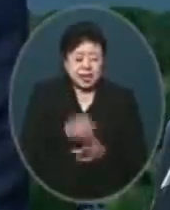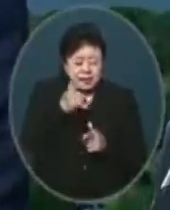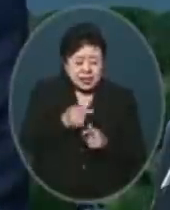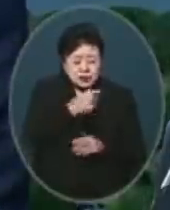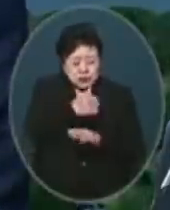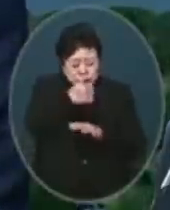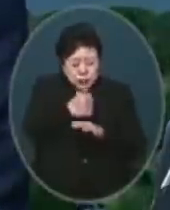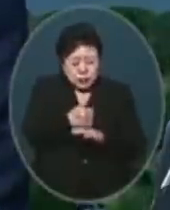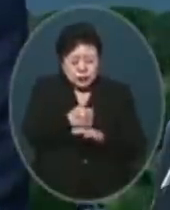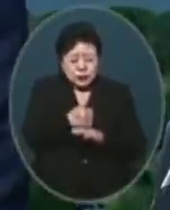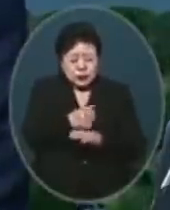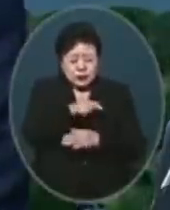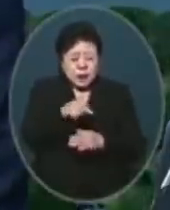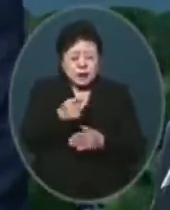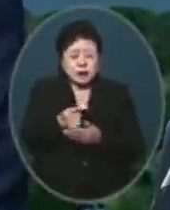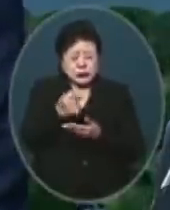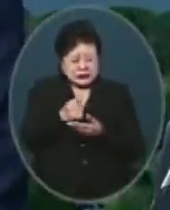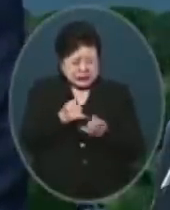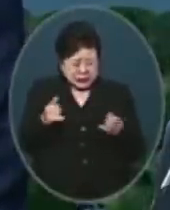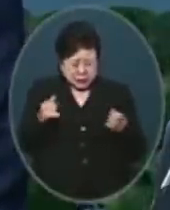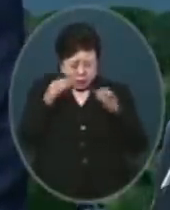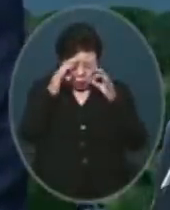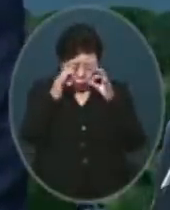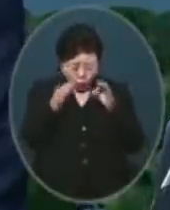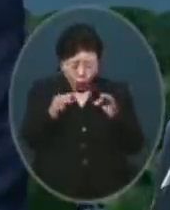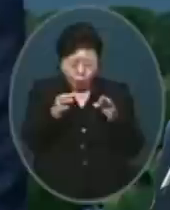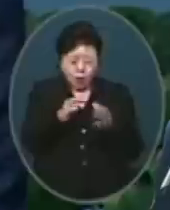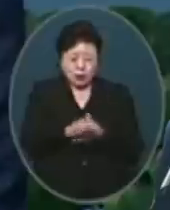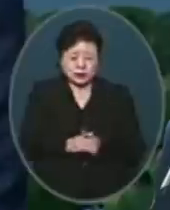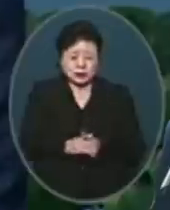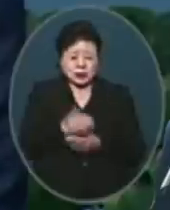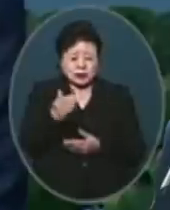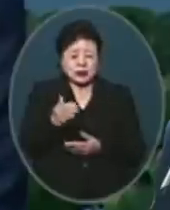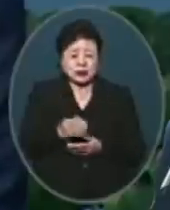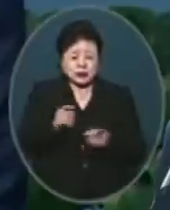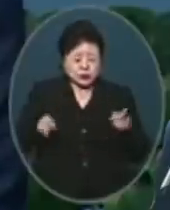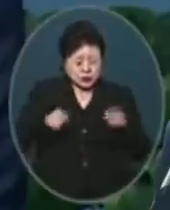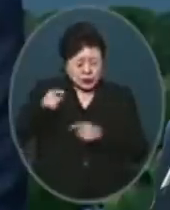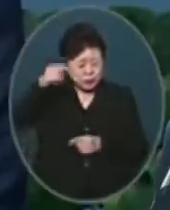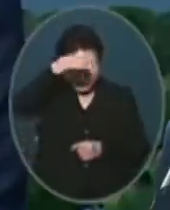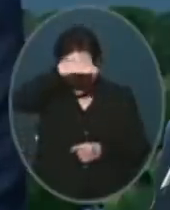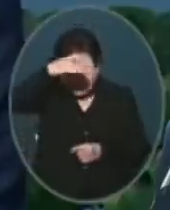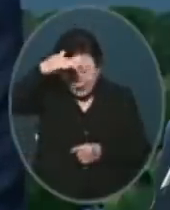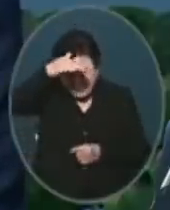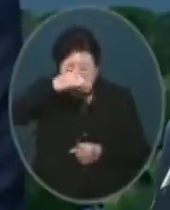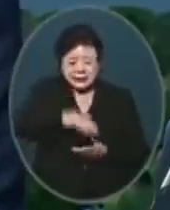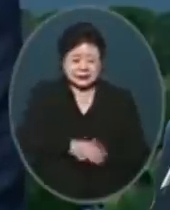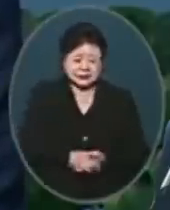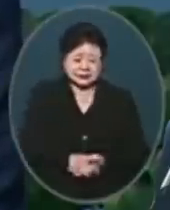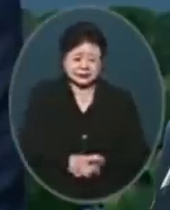예수 그리스도를 마음속에 모신 사람 보고 너는 동서남북을 바라보라.